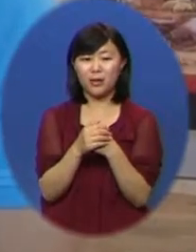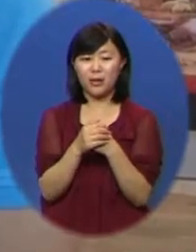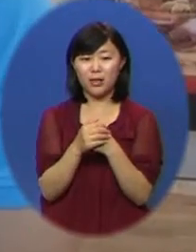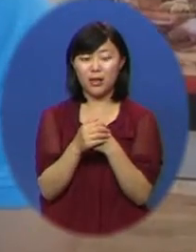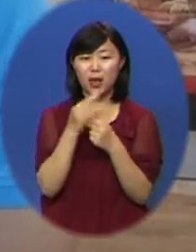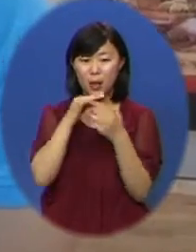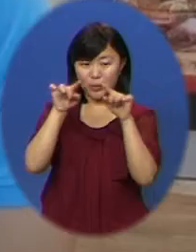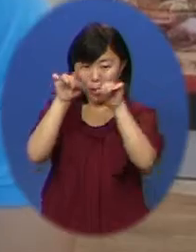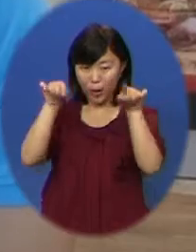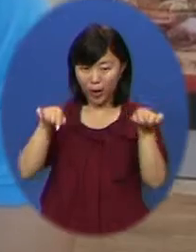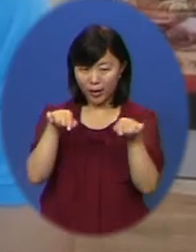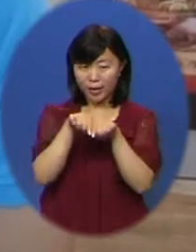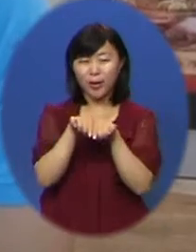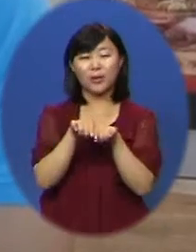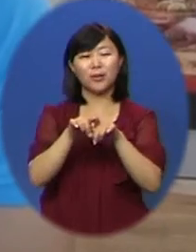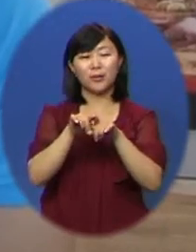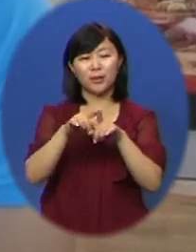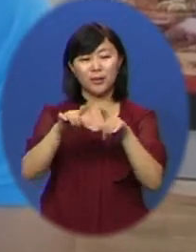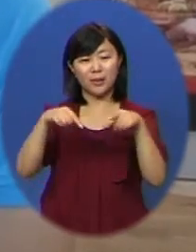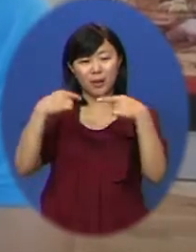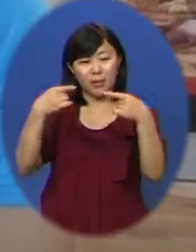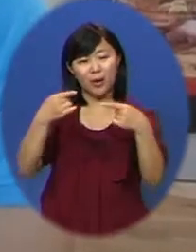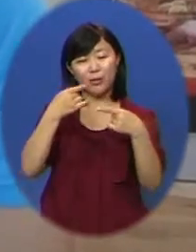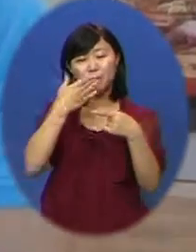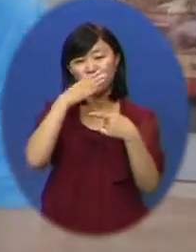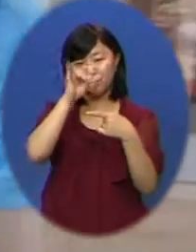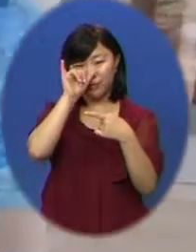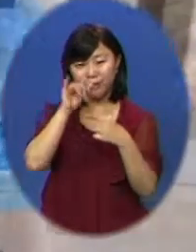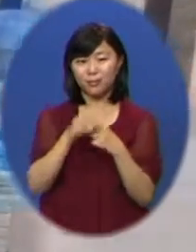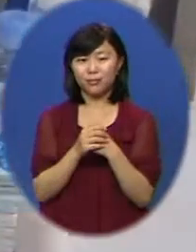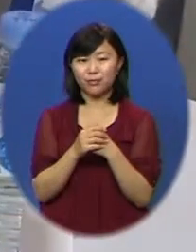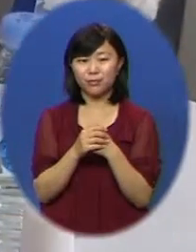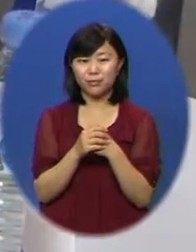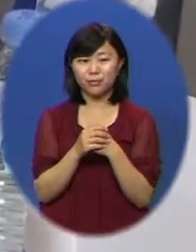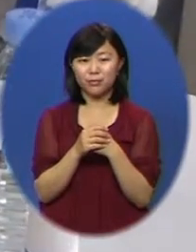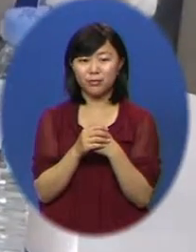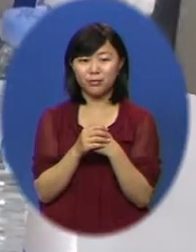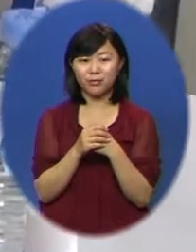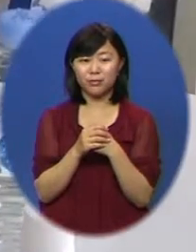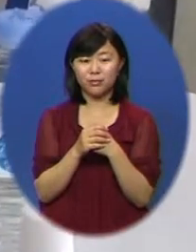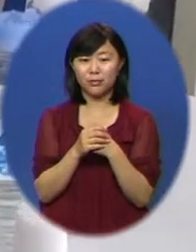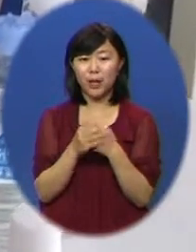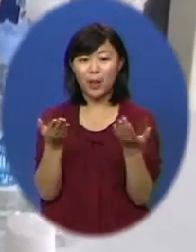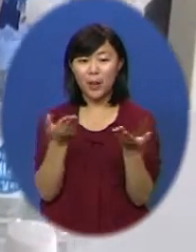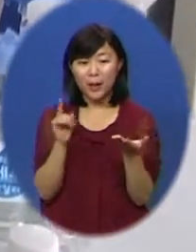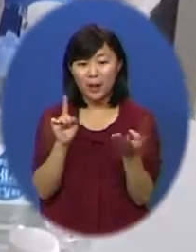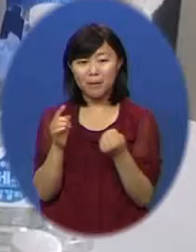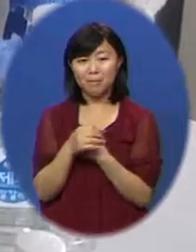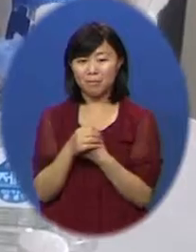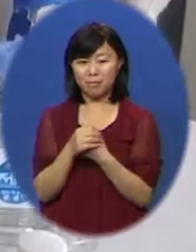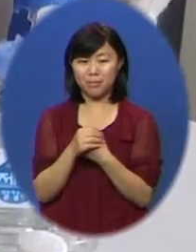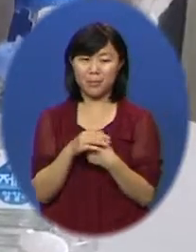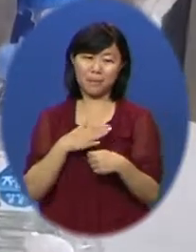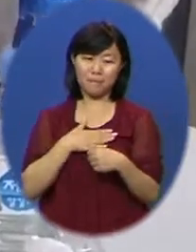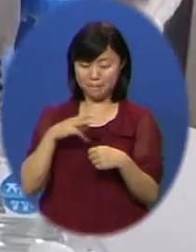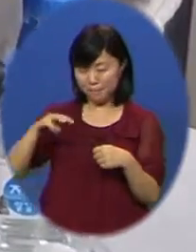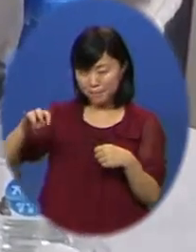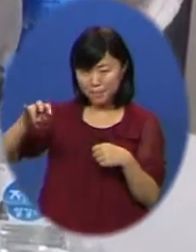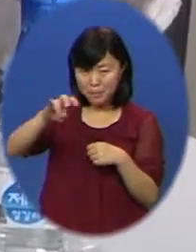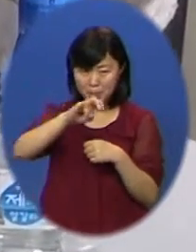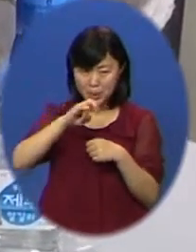같은 거 찾는 거 그런 거 하고 계신 일이 뭐예요? 저희 지금